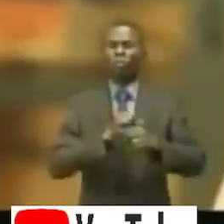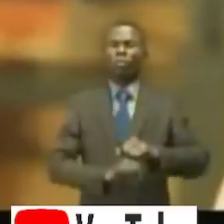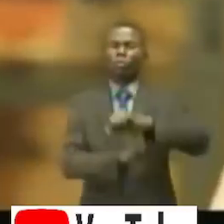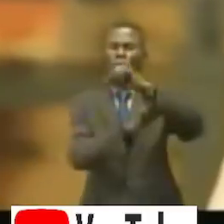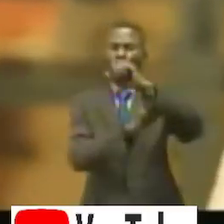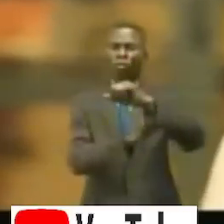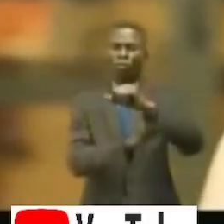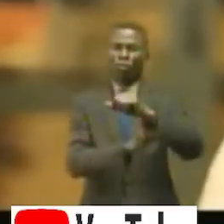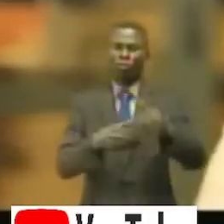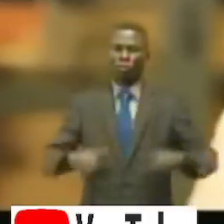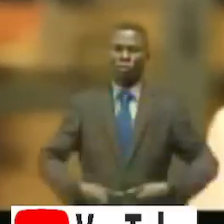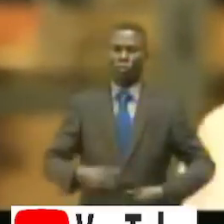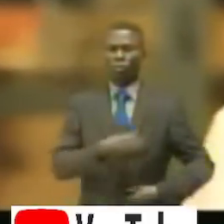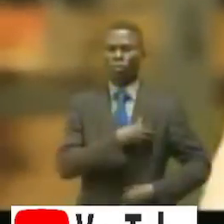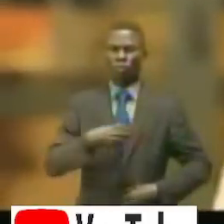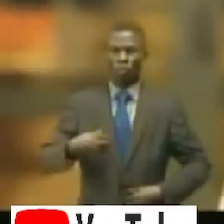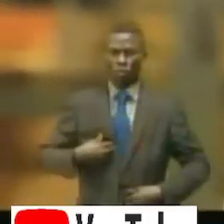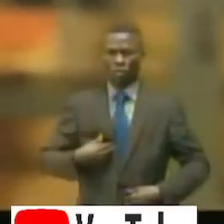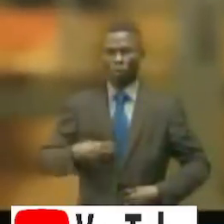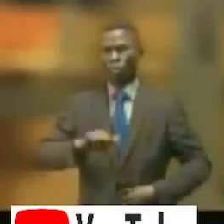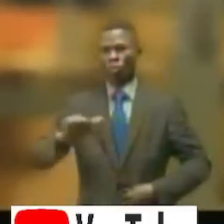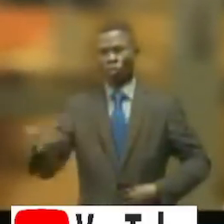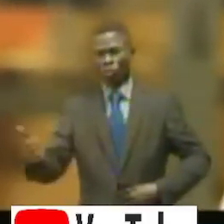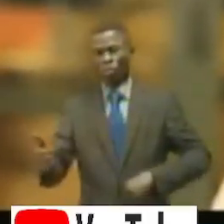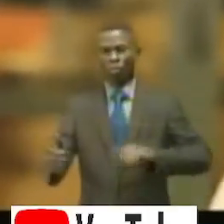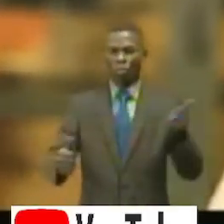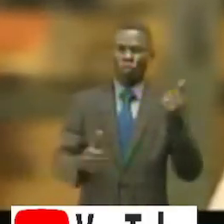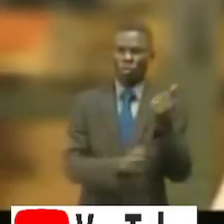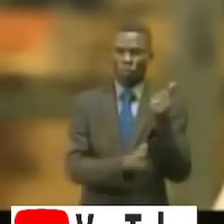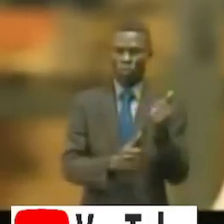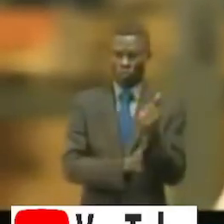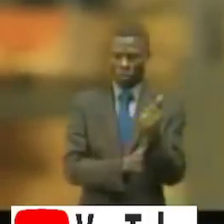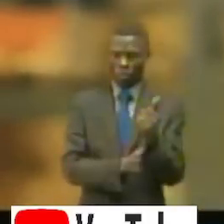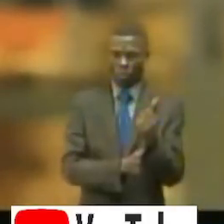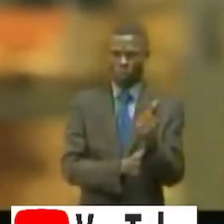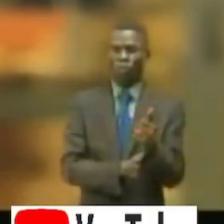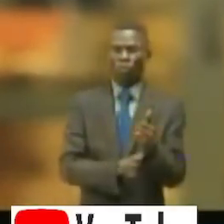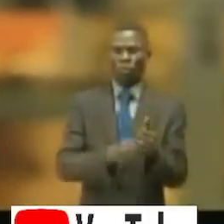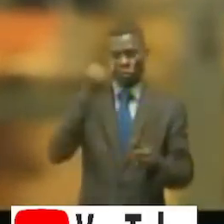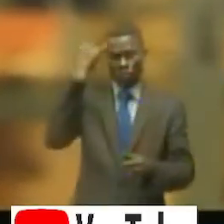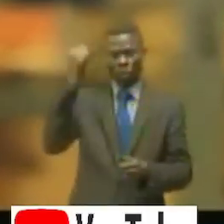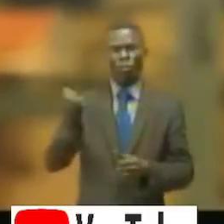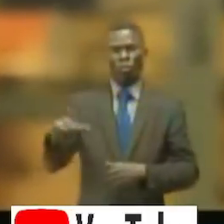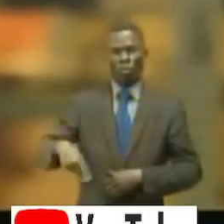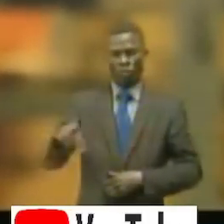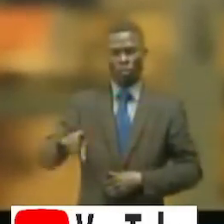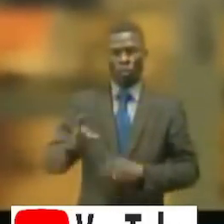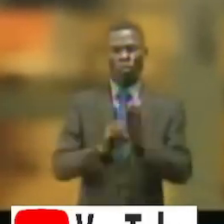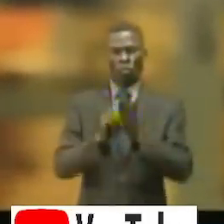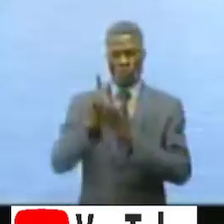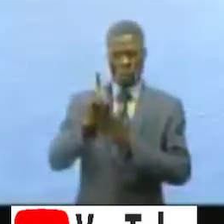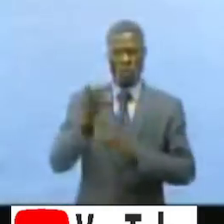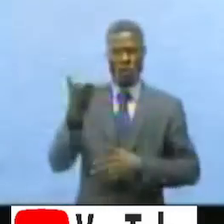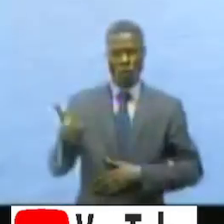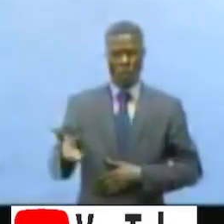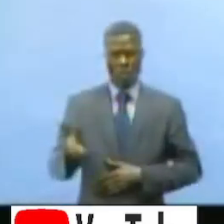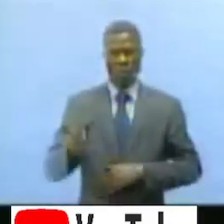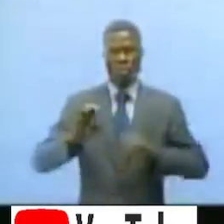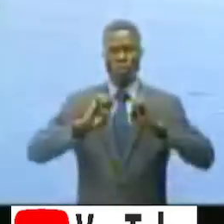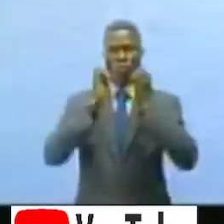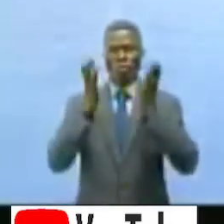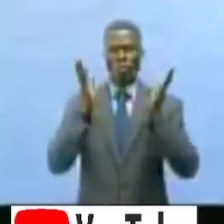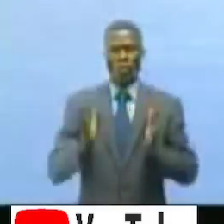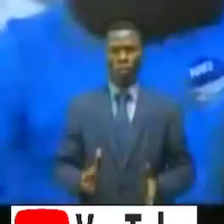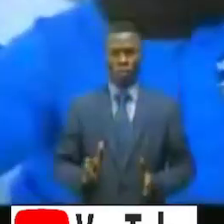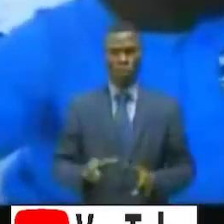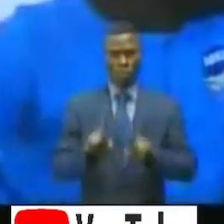jeune, les femmes et puis d'autres personnes qui peuvent faire que la province puisse aller de l'avant. L'entrepreneuriat